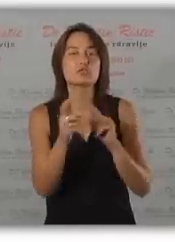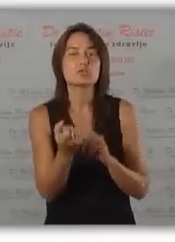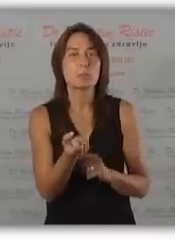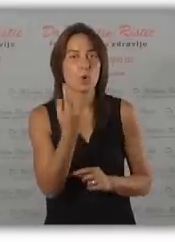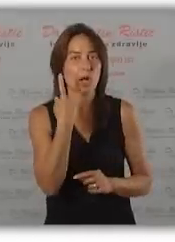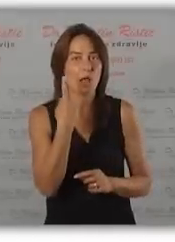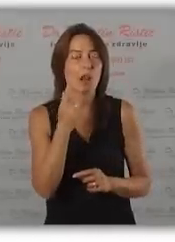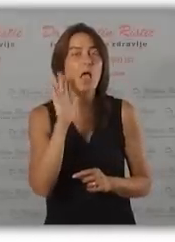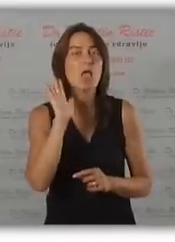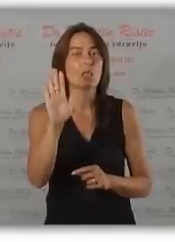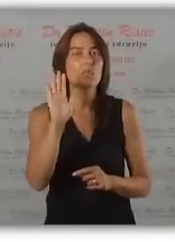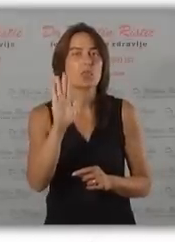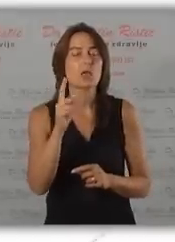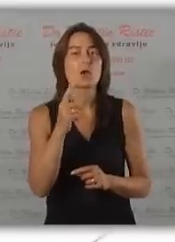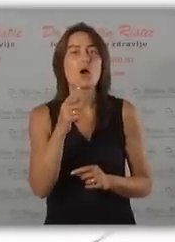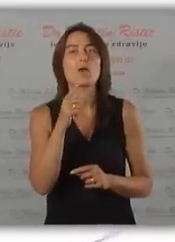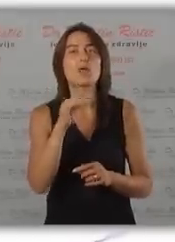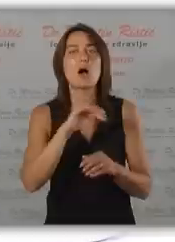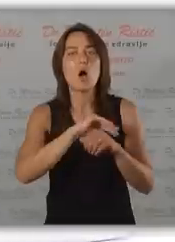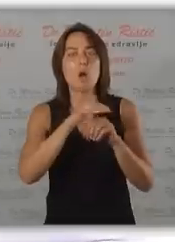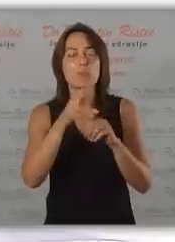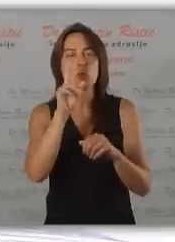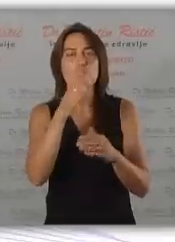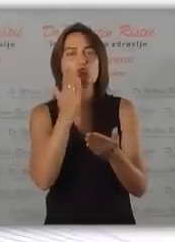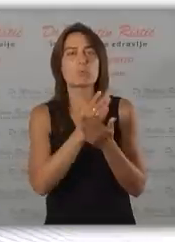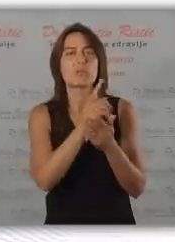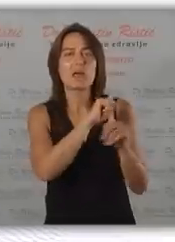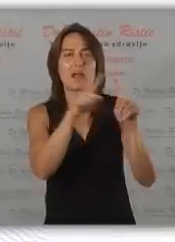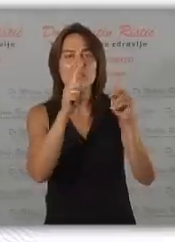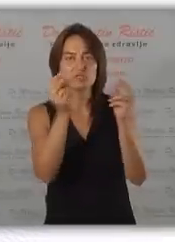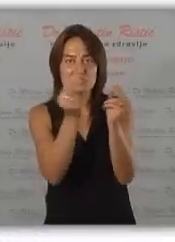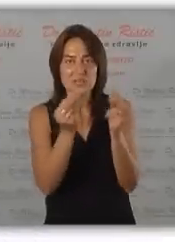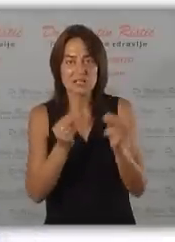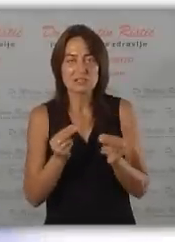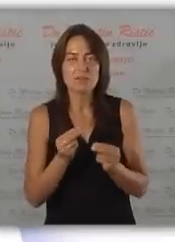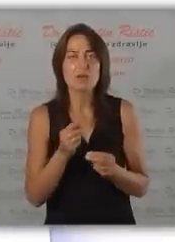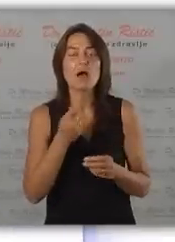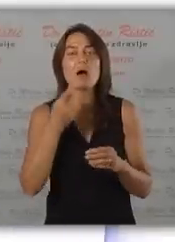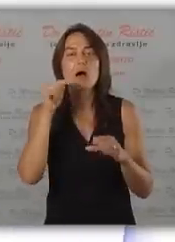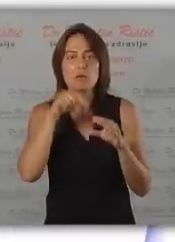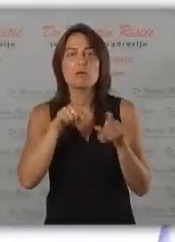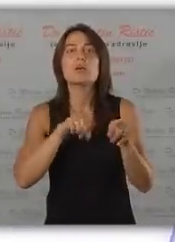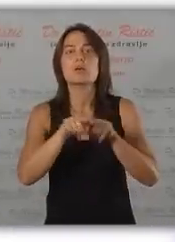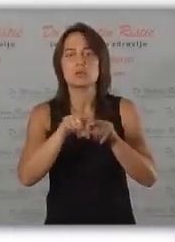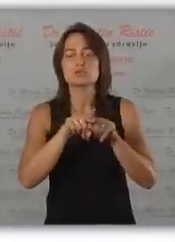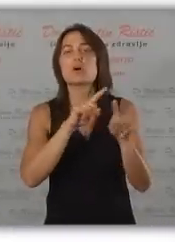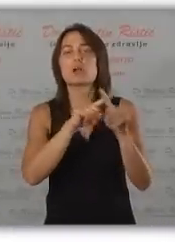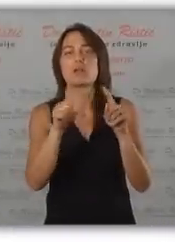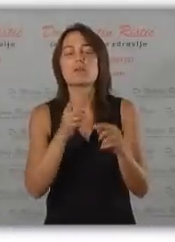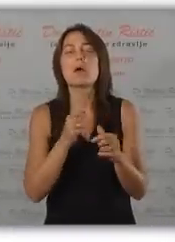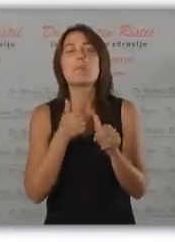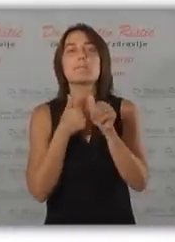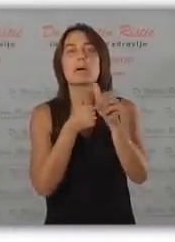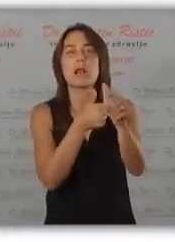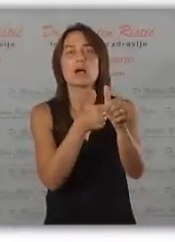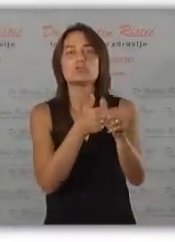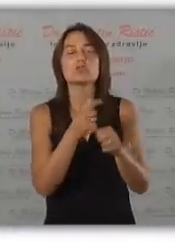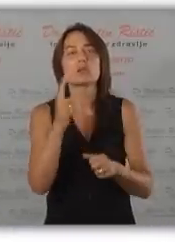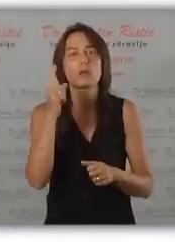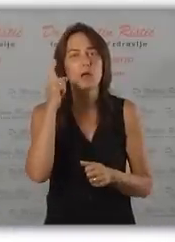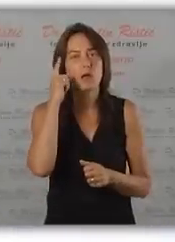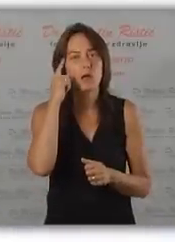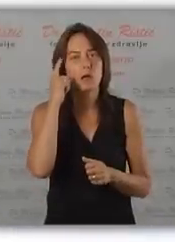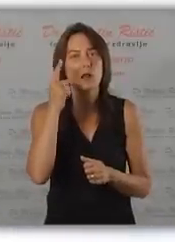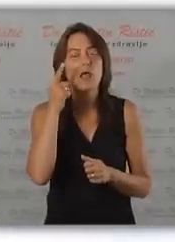budu različitog porekla, njihova opna može da bude različite strukture, a sadržaj također različiti, često je